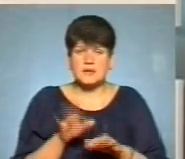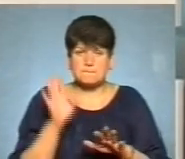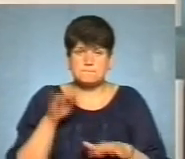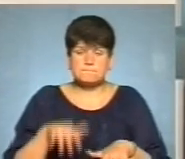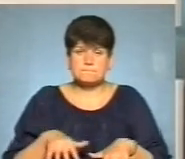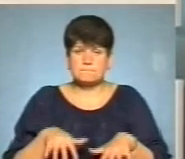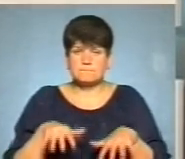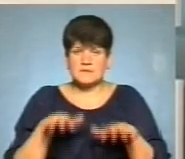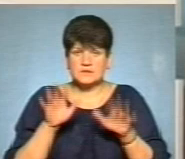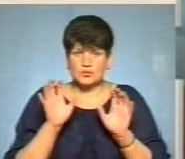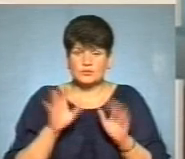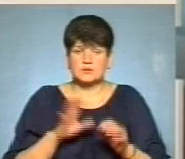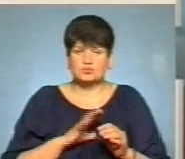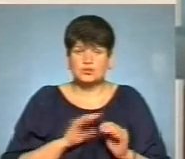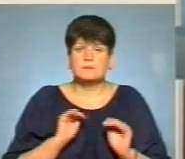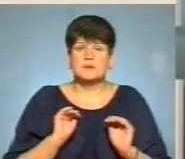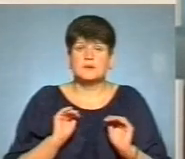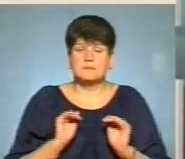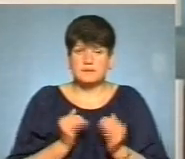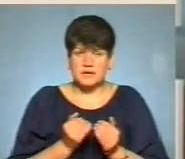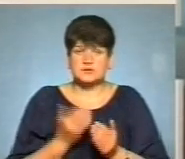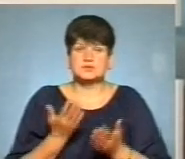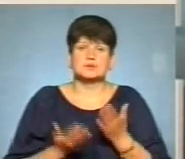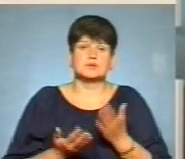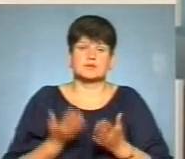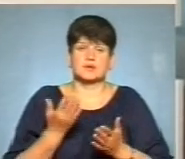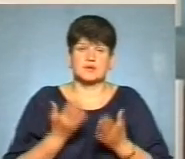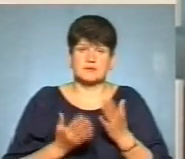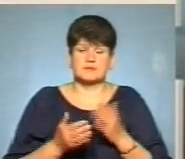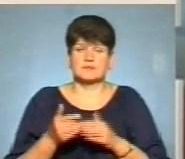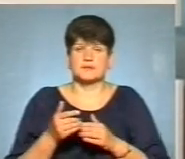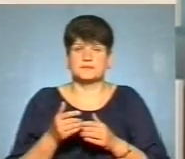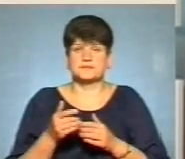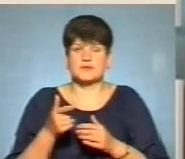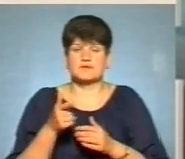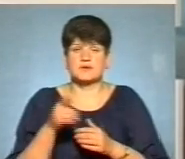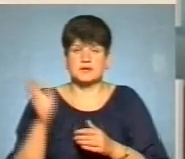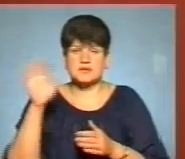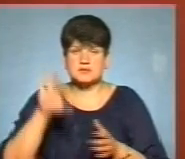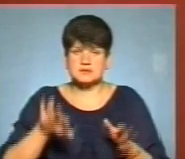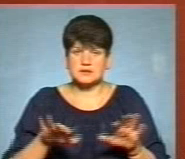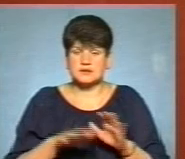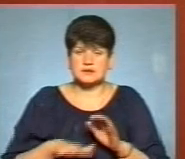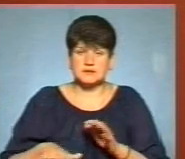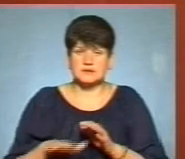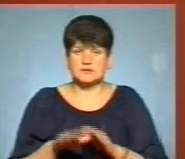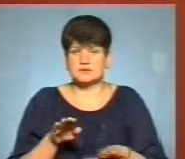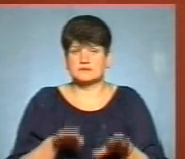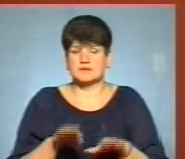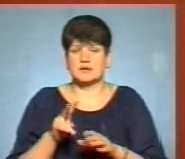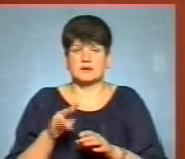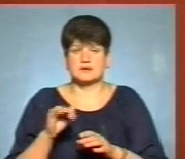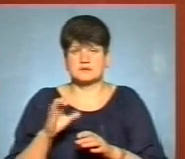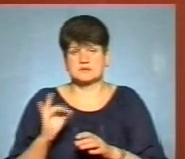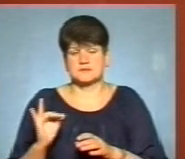і затоплень було б значно менше, якби в горбогірних територіях, гірських територіях зважували на